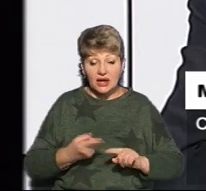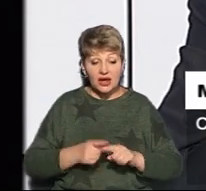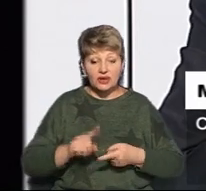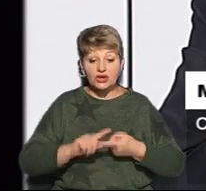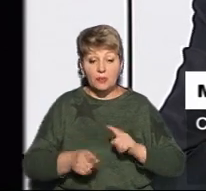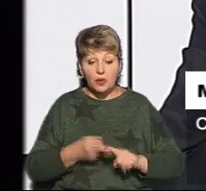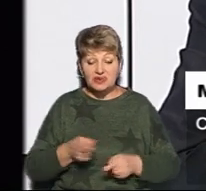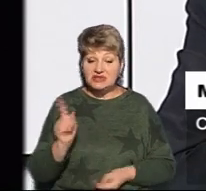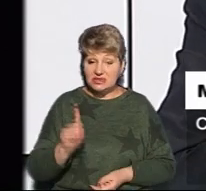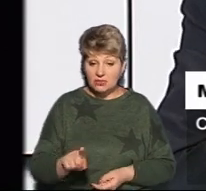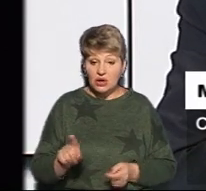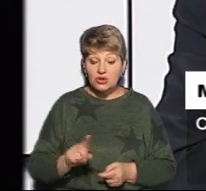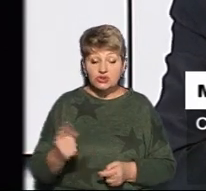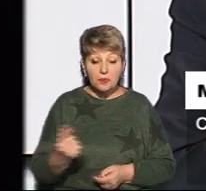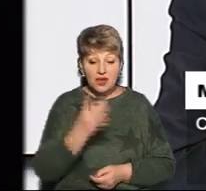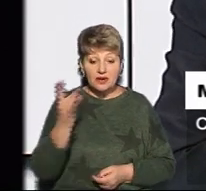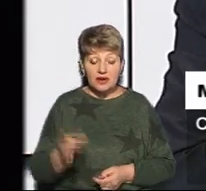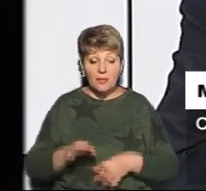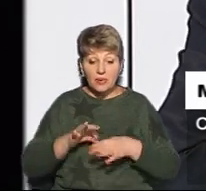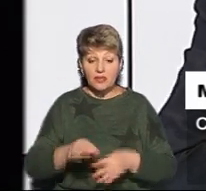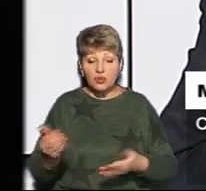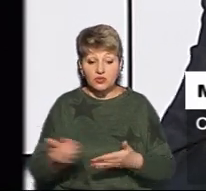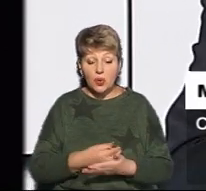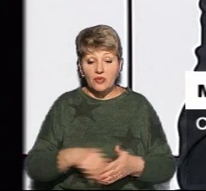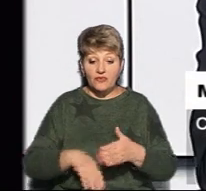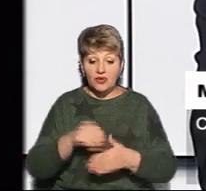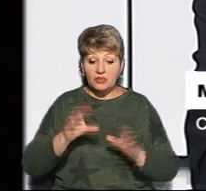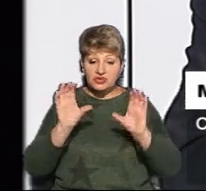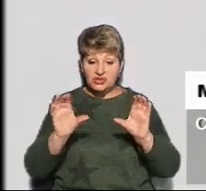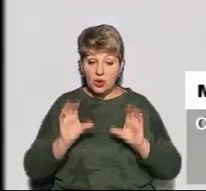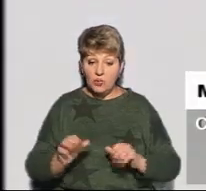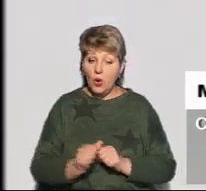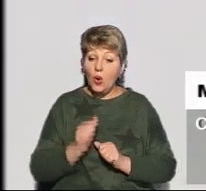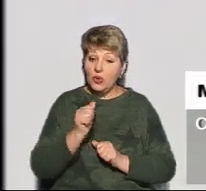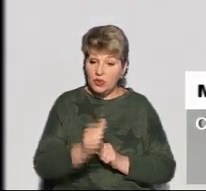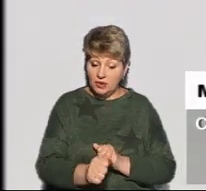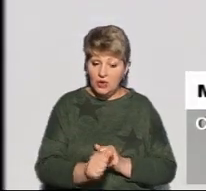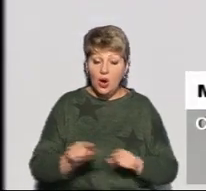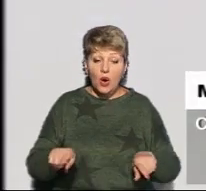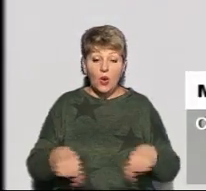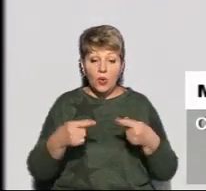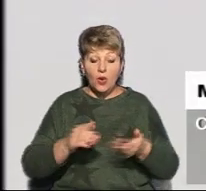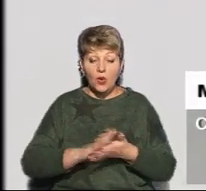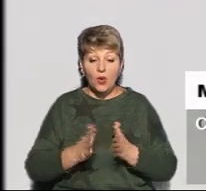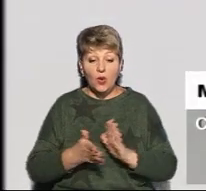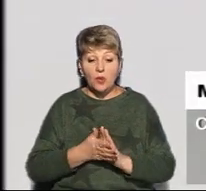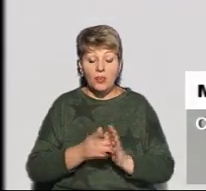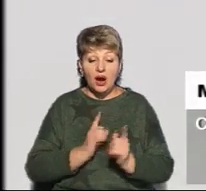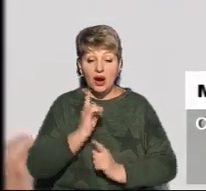пов'язано насамперед з тим, що вони вперше проводяться за новим виборчим законодавством. Окрім того, вони організовувалися в умовах